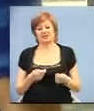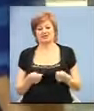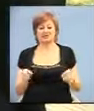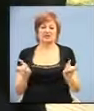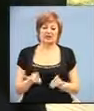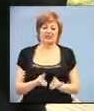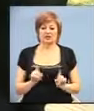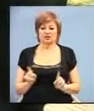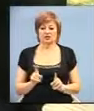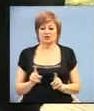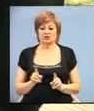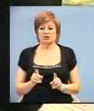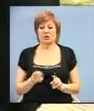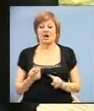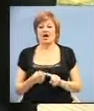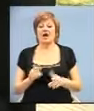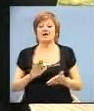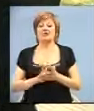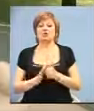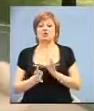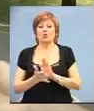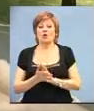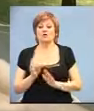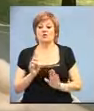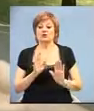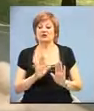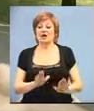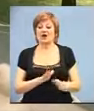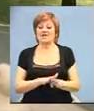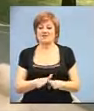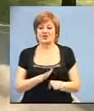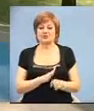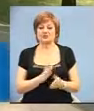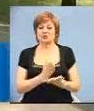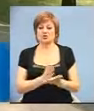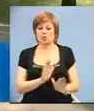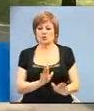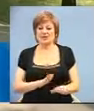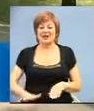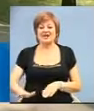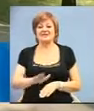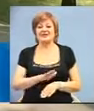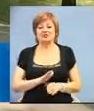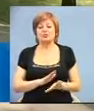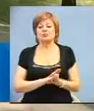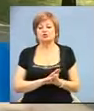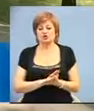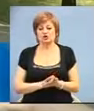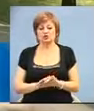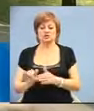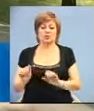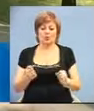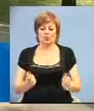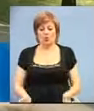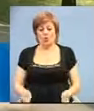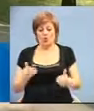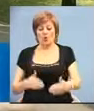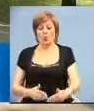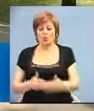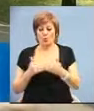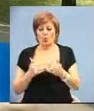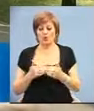далее. Этот договор на содержание больше территории в порядке. Он должен убирать, поставить урну, и